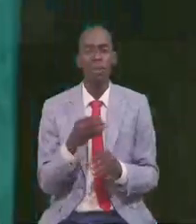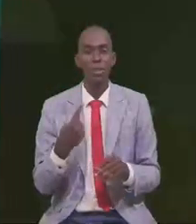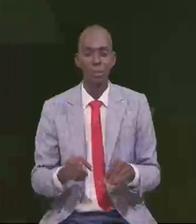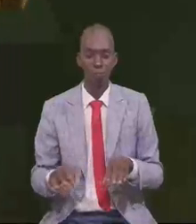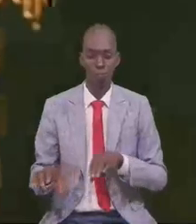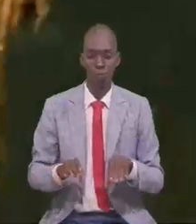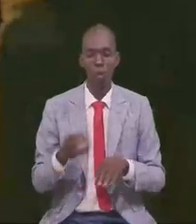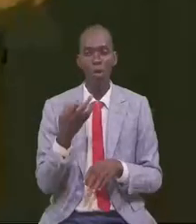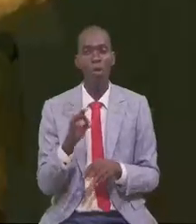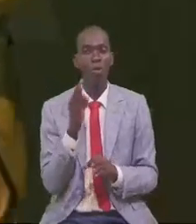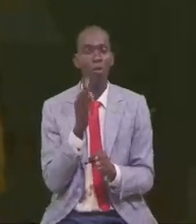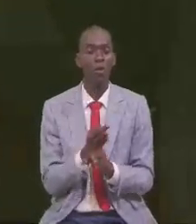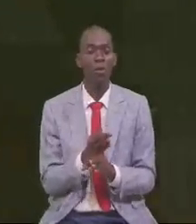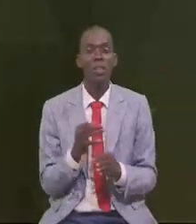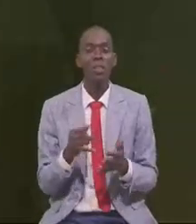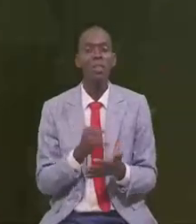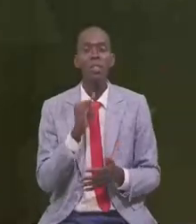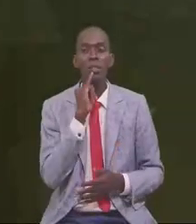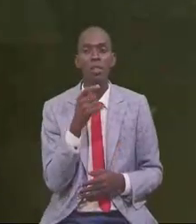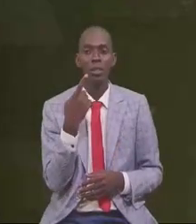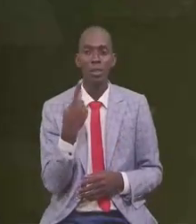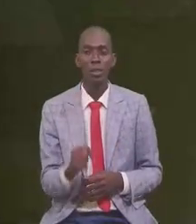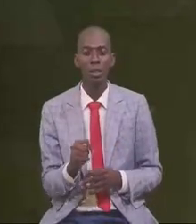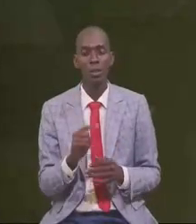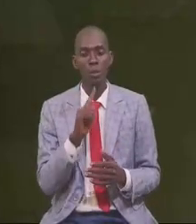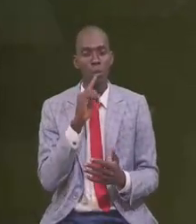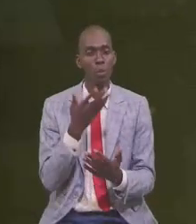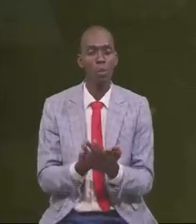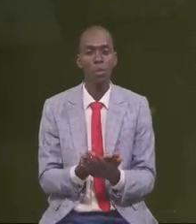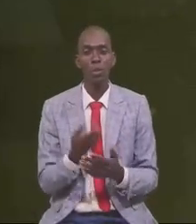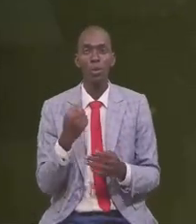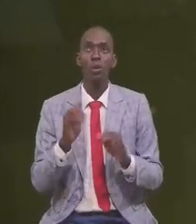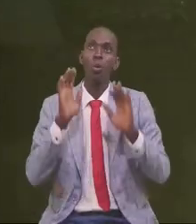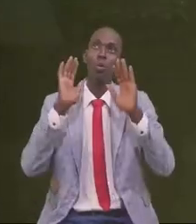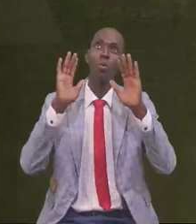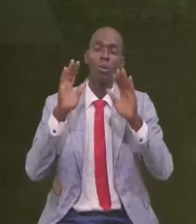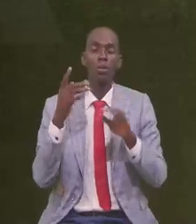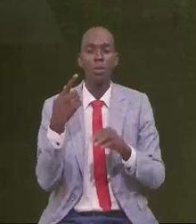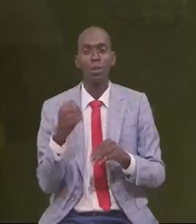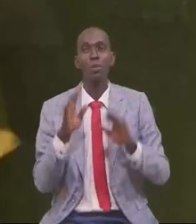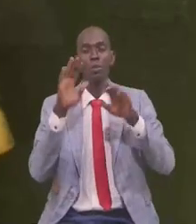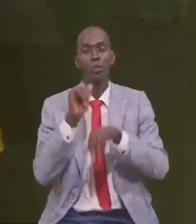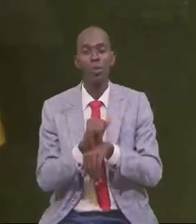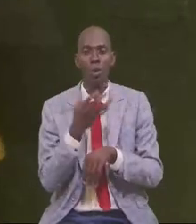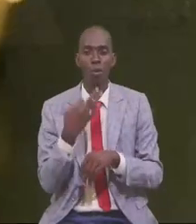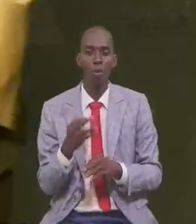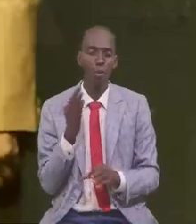la foi, c'est le signe, le miracle de la foi.